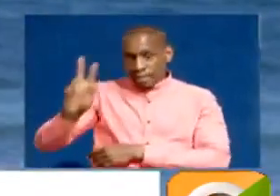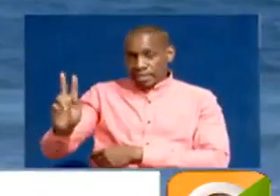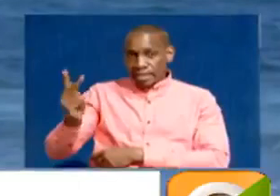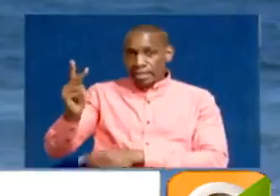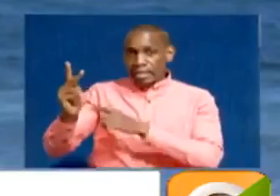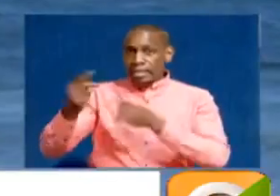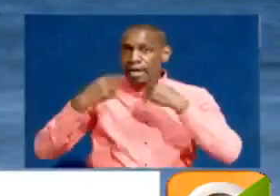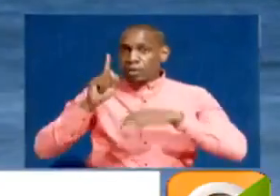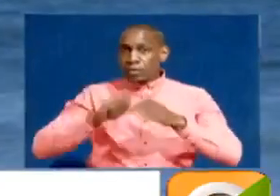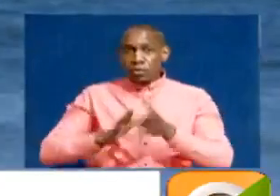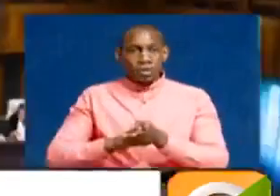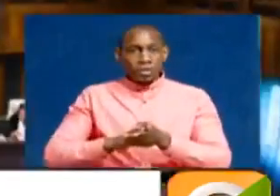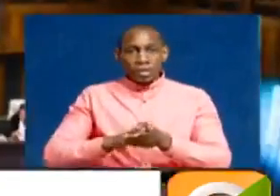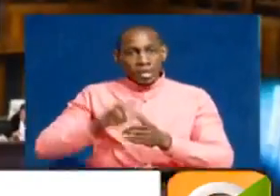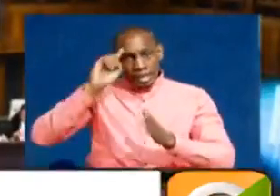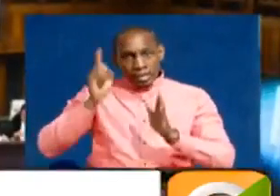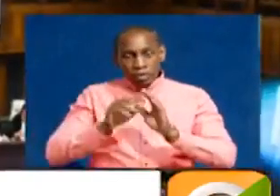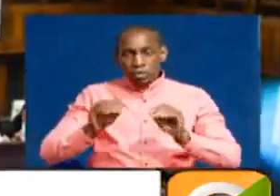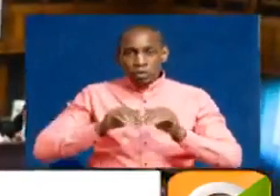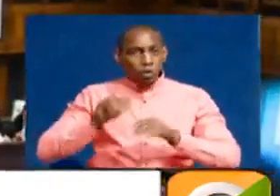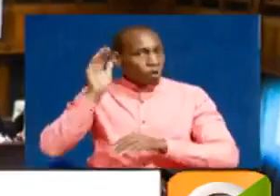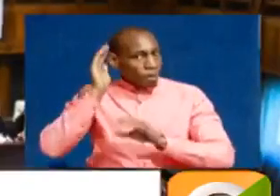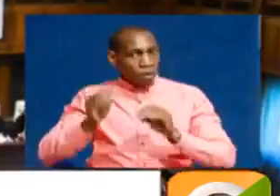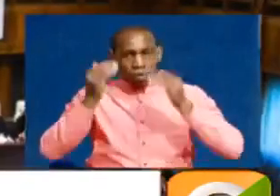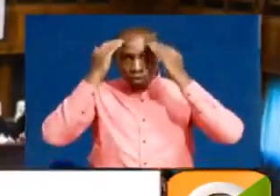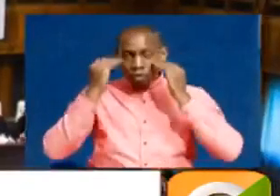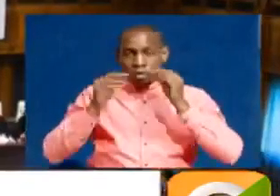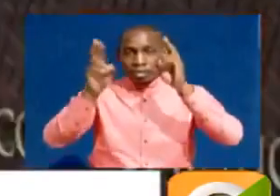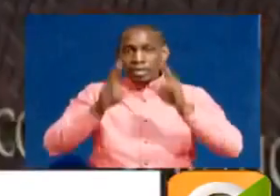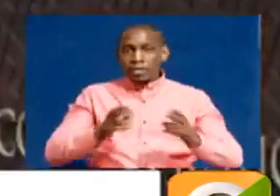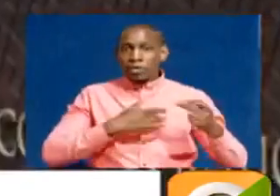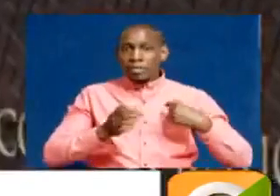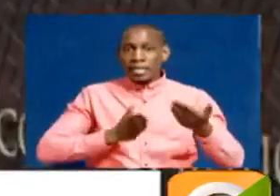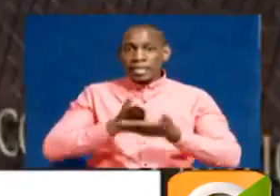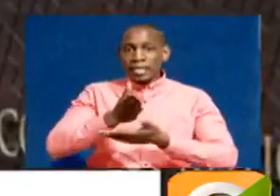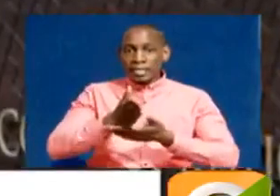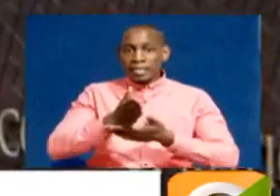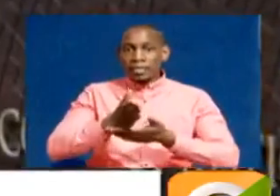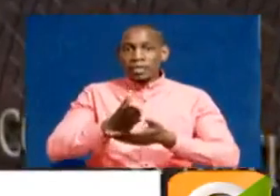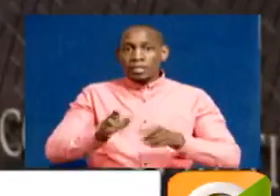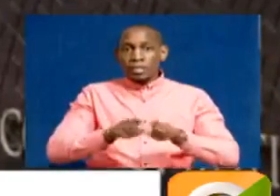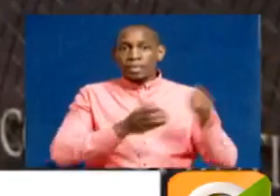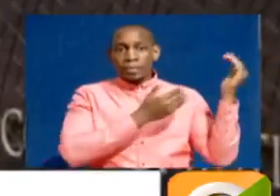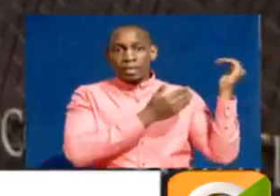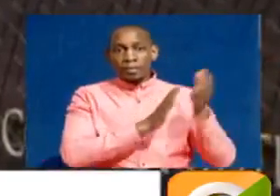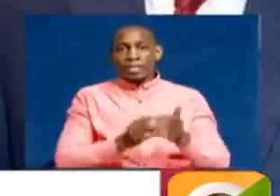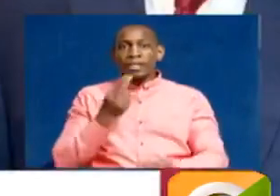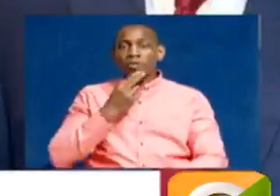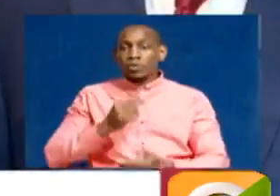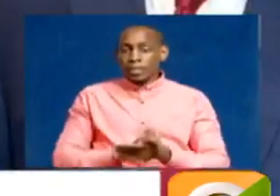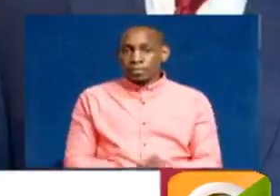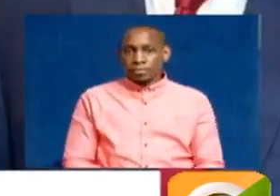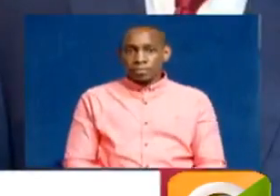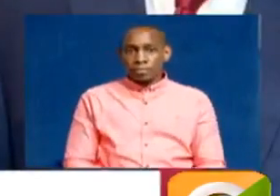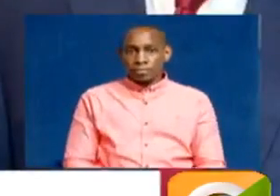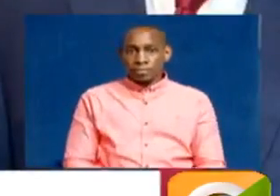Kenya kutangaza kuwa haitambui wala kutii uamuzi wa mahakama ya kimataifa kuhusu haki unaotarajiwa siku ya Jumanne.